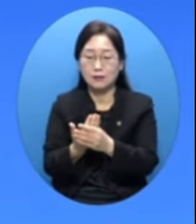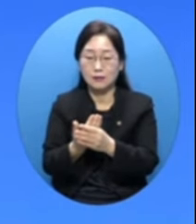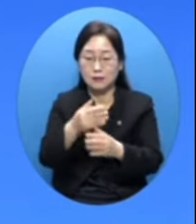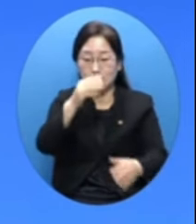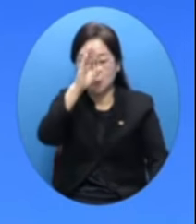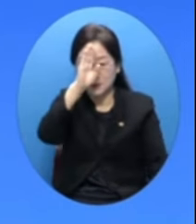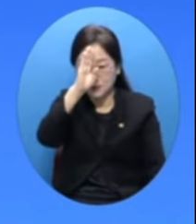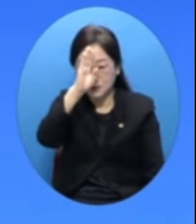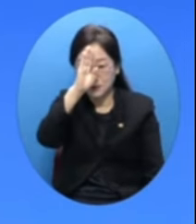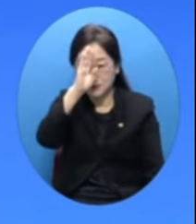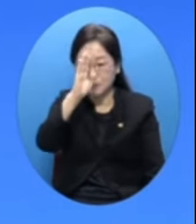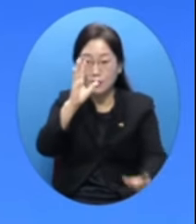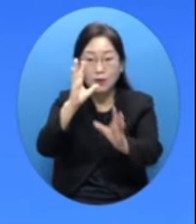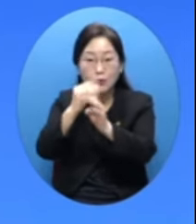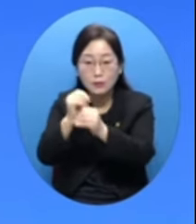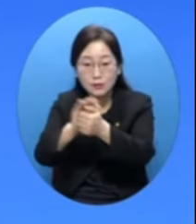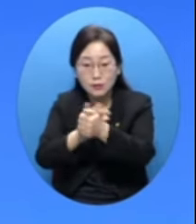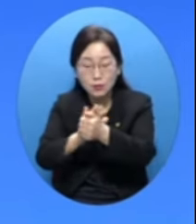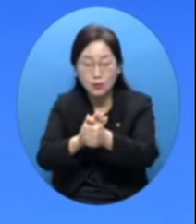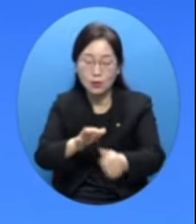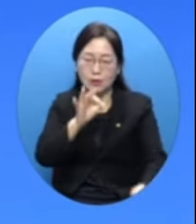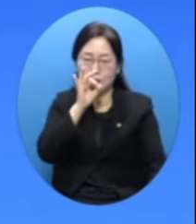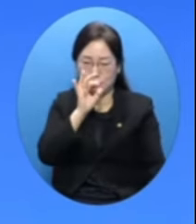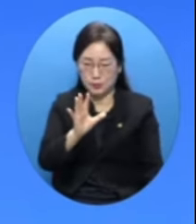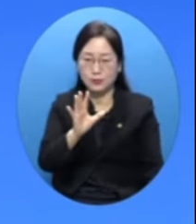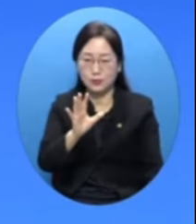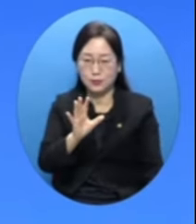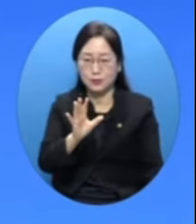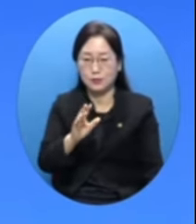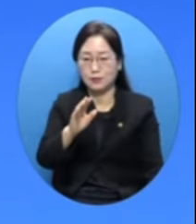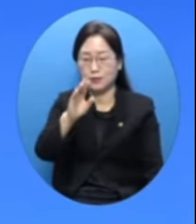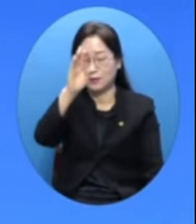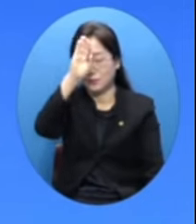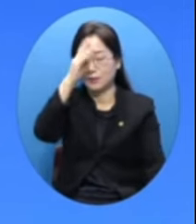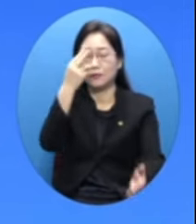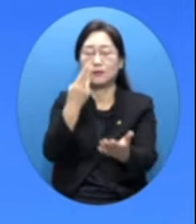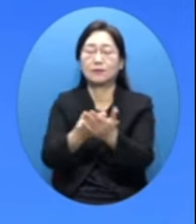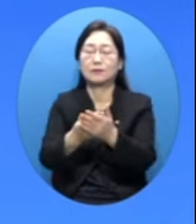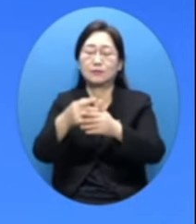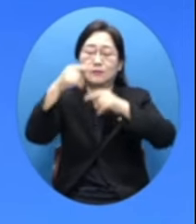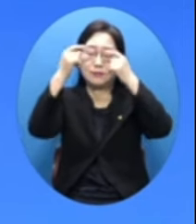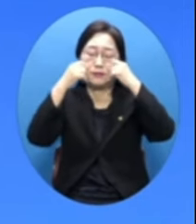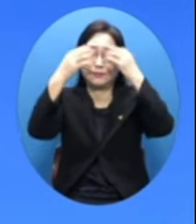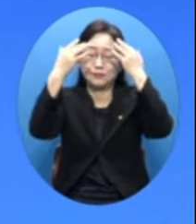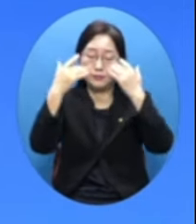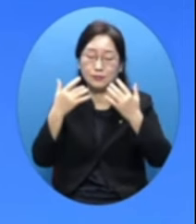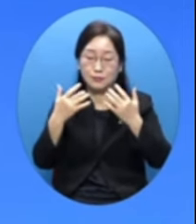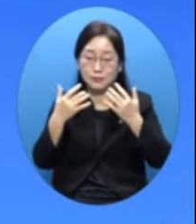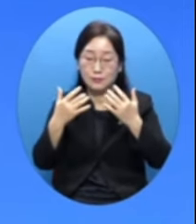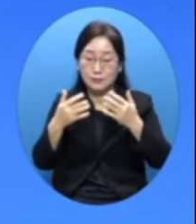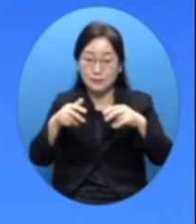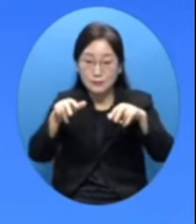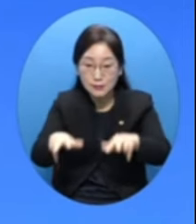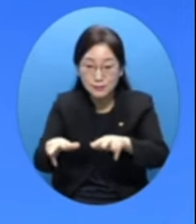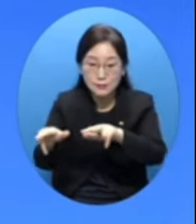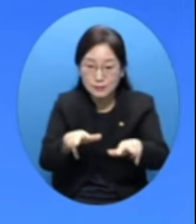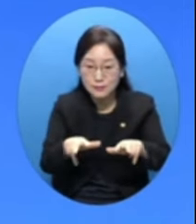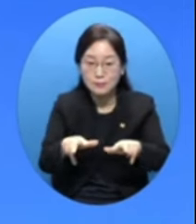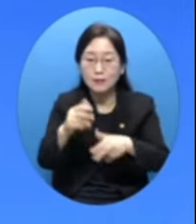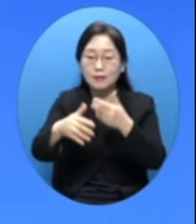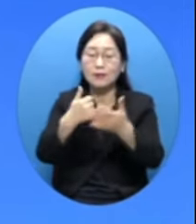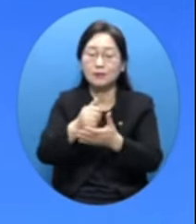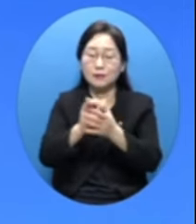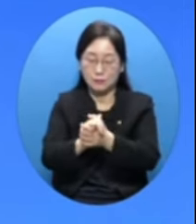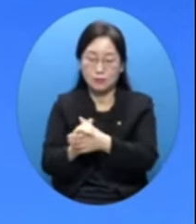병을 언제 치료받을지 모르고 병상에 누워 눈물을 흘리고 있을 때 바로 그때가 주 앞에 기도할 때인